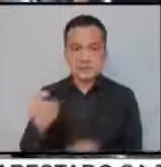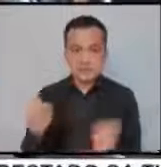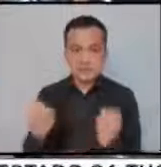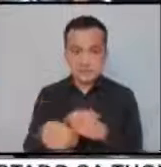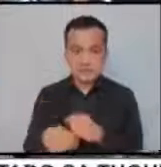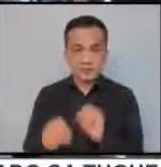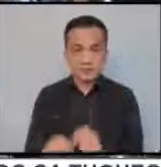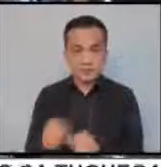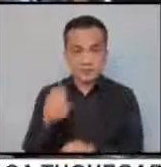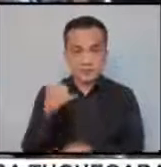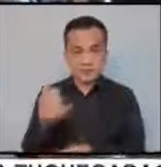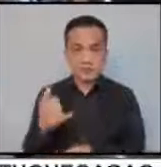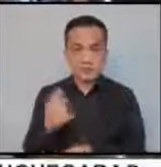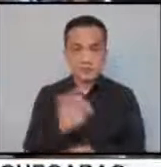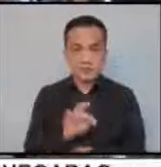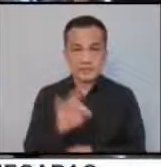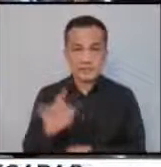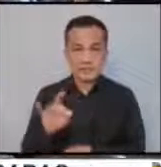sa